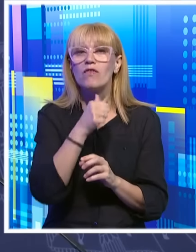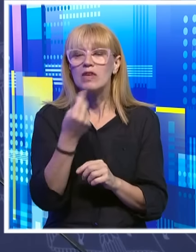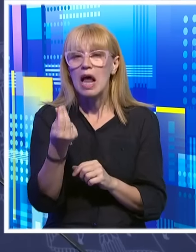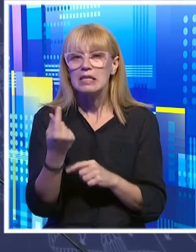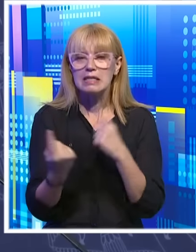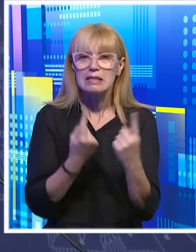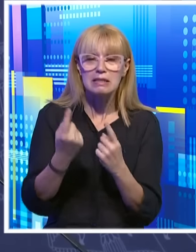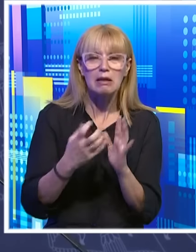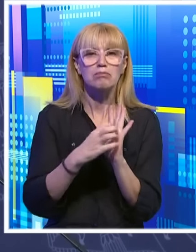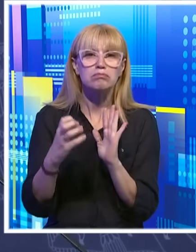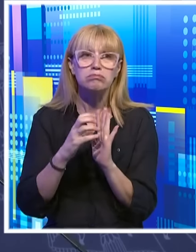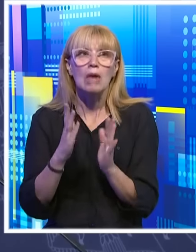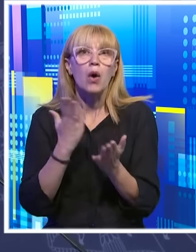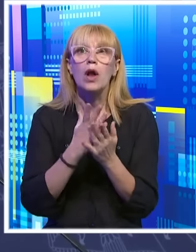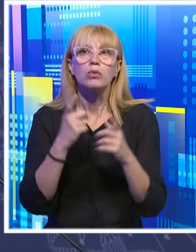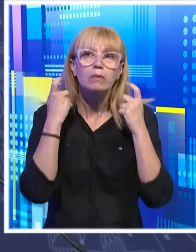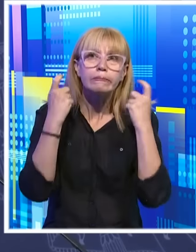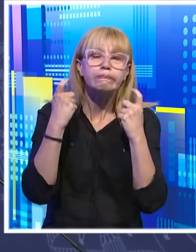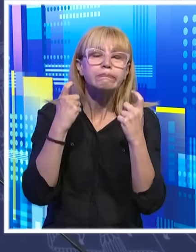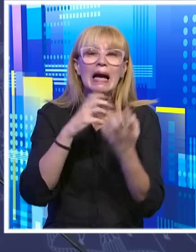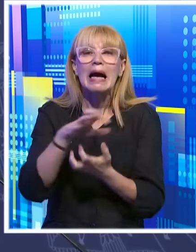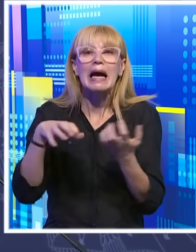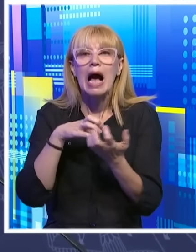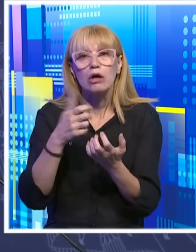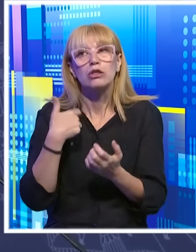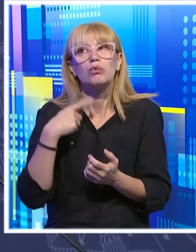katastrofe, kakvu ja inače predviđam,